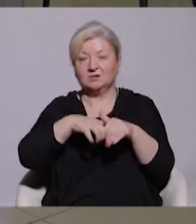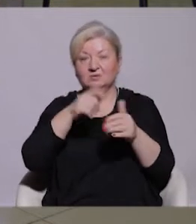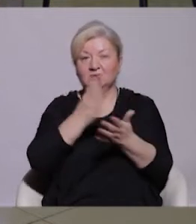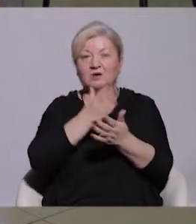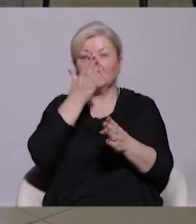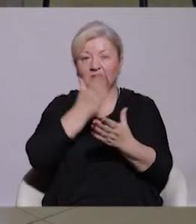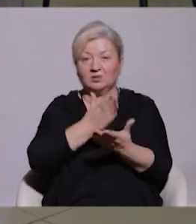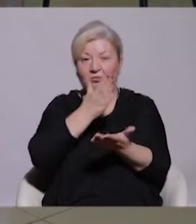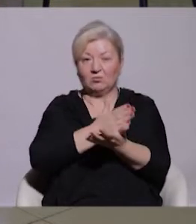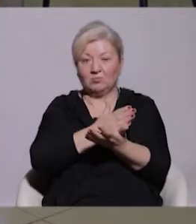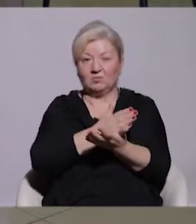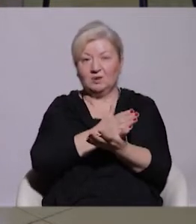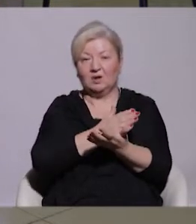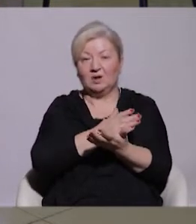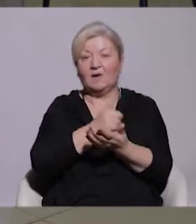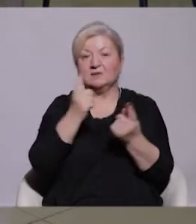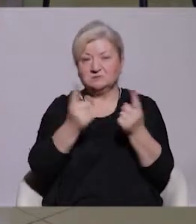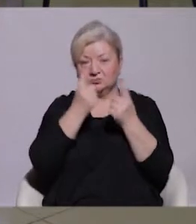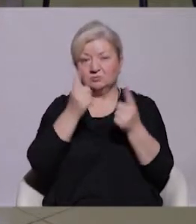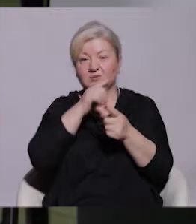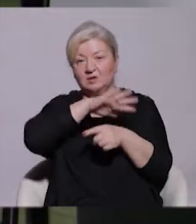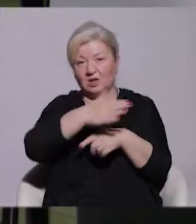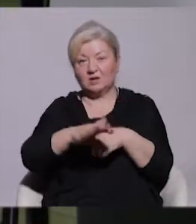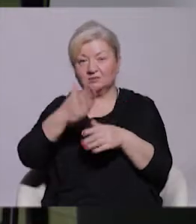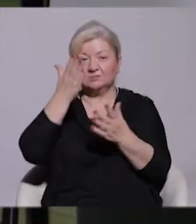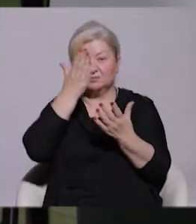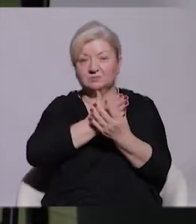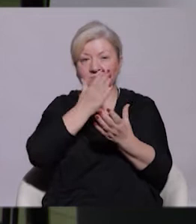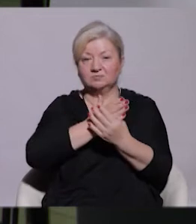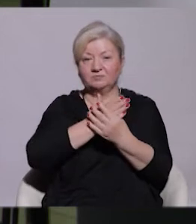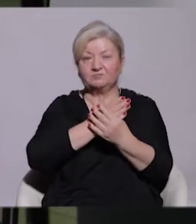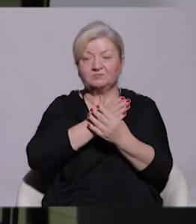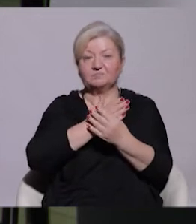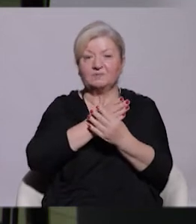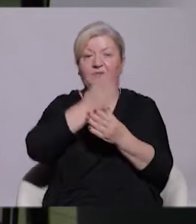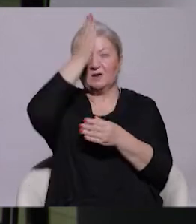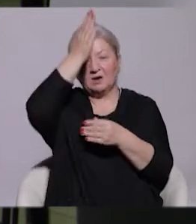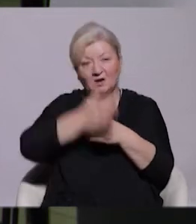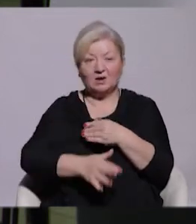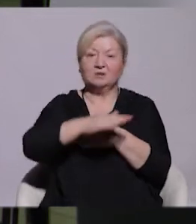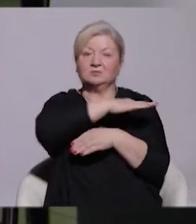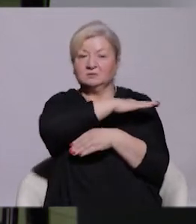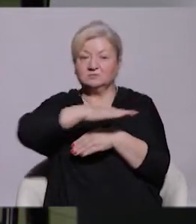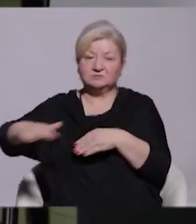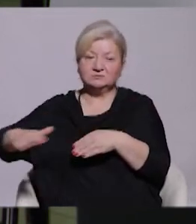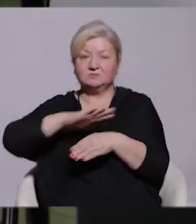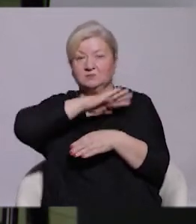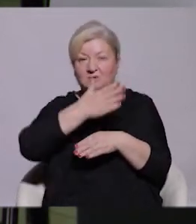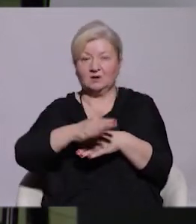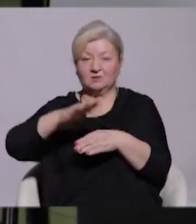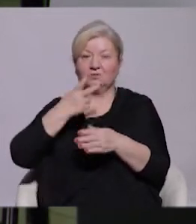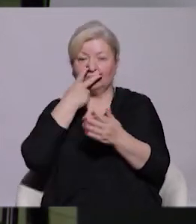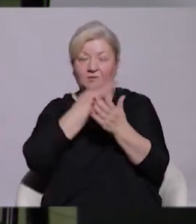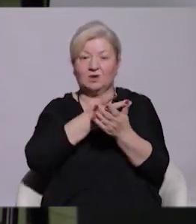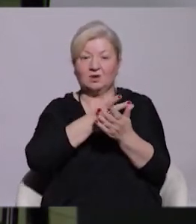იყოფა და ზოგადად ტალღები იყოფა განივ და გრძივ ტალღებად. მოდი ვნახოთ